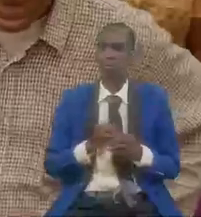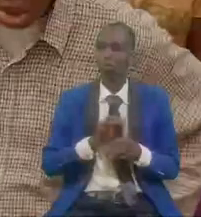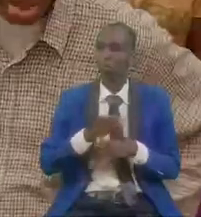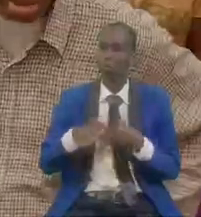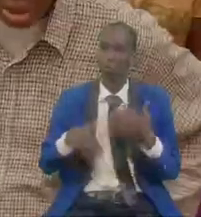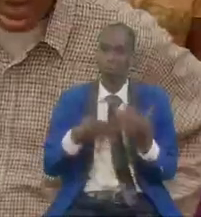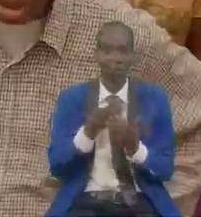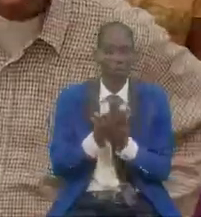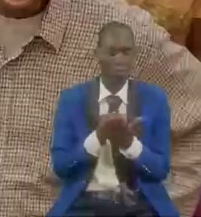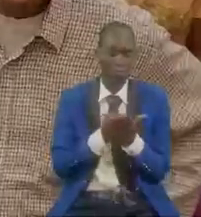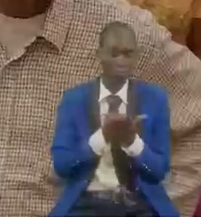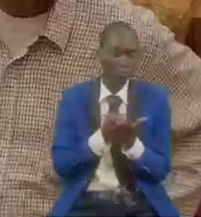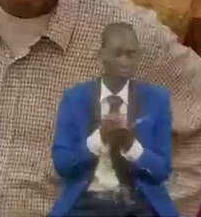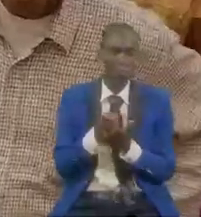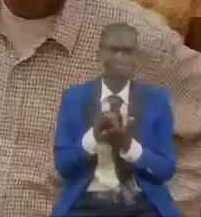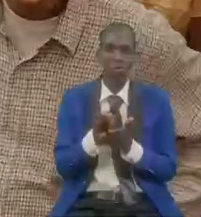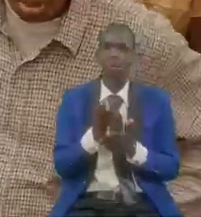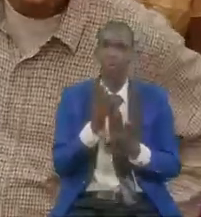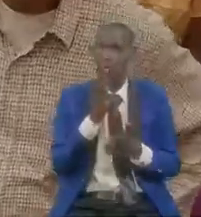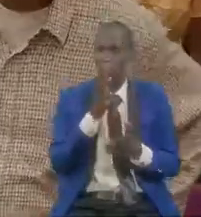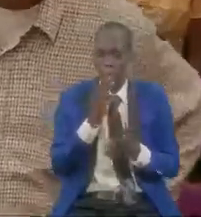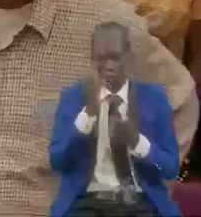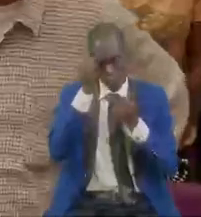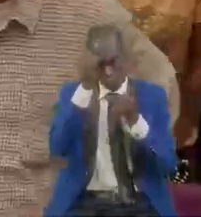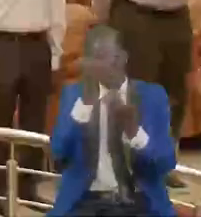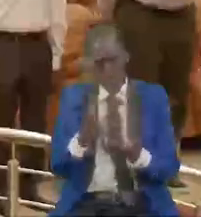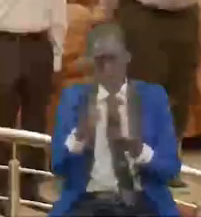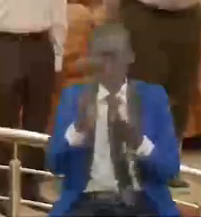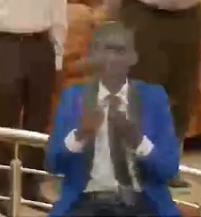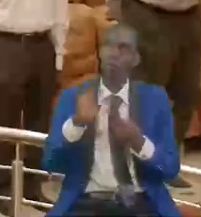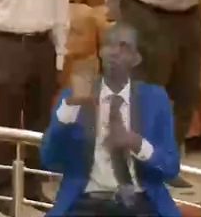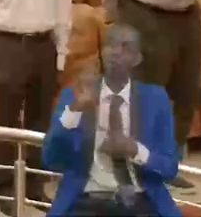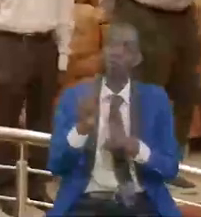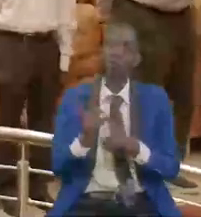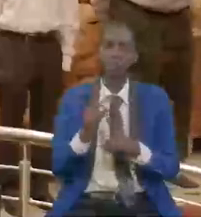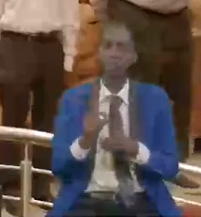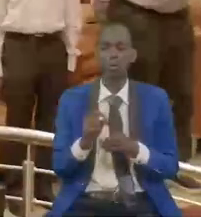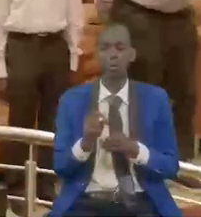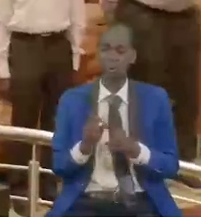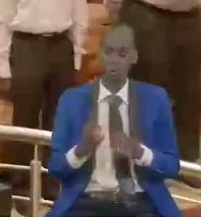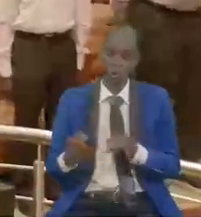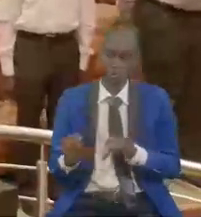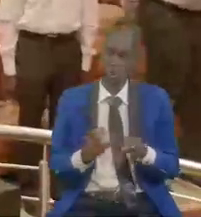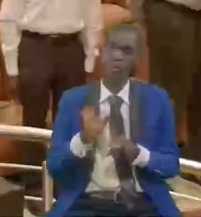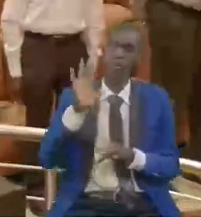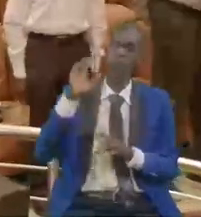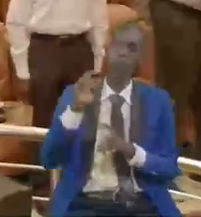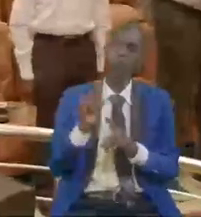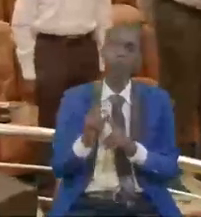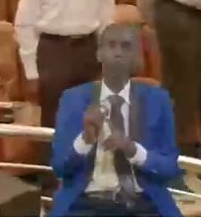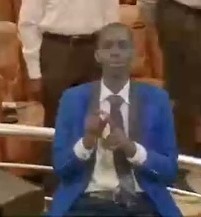Mettez la parole en pratique en toute sincérité. Pratiquez la parole. Pratiquez la